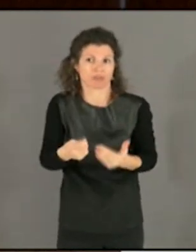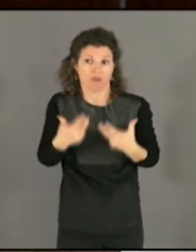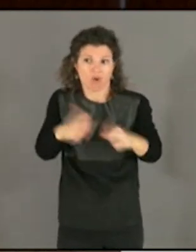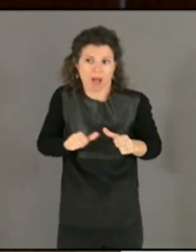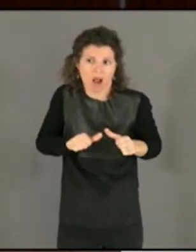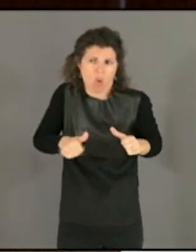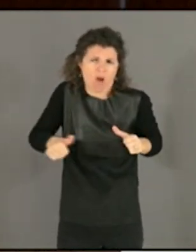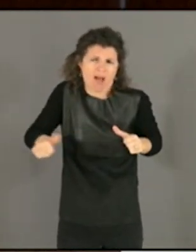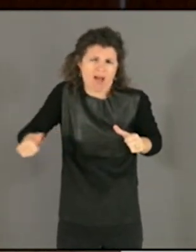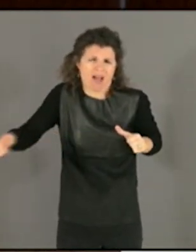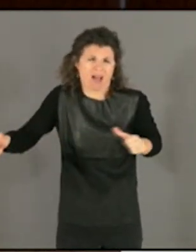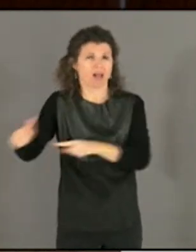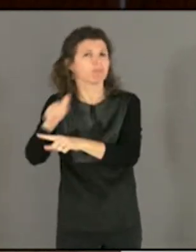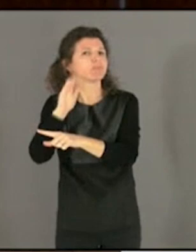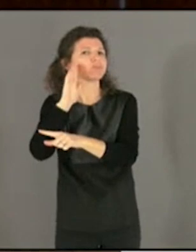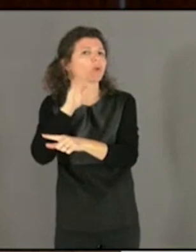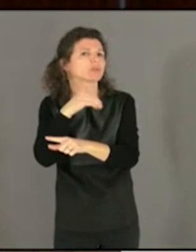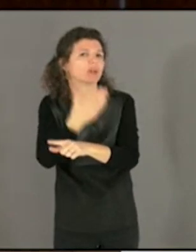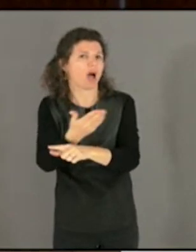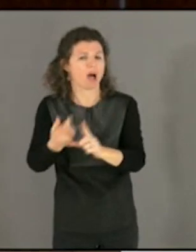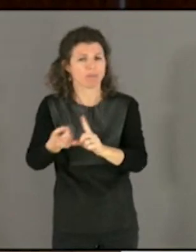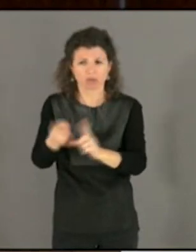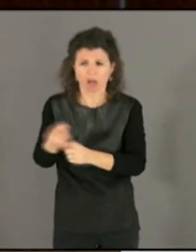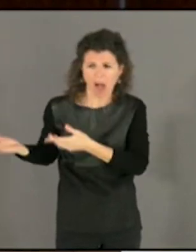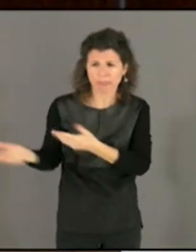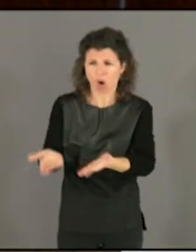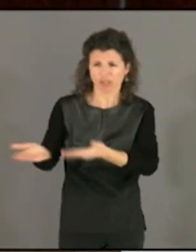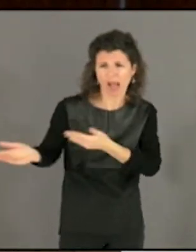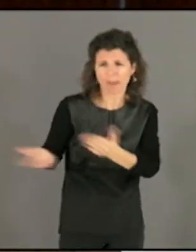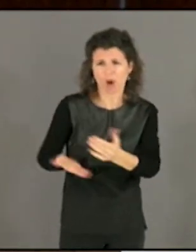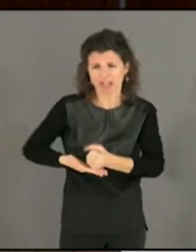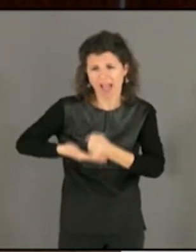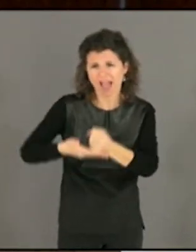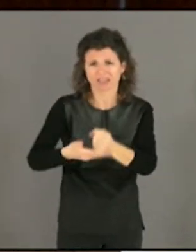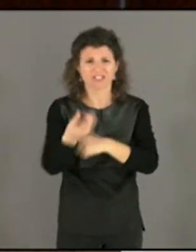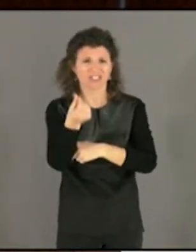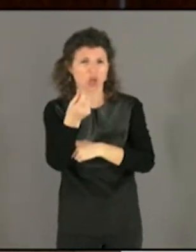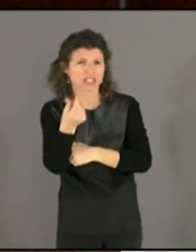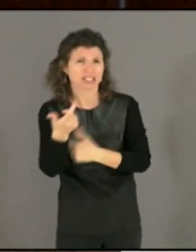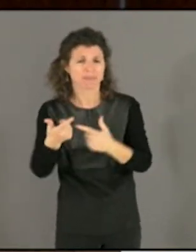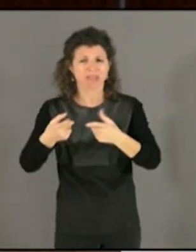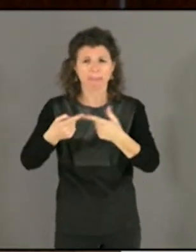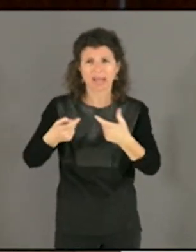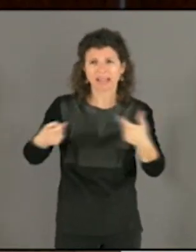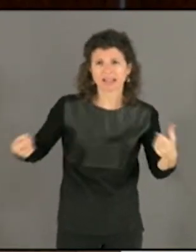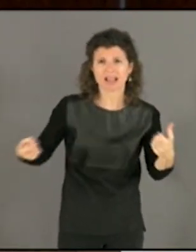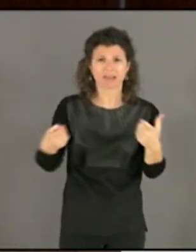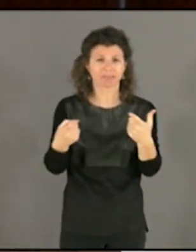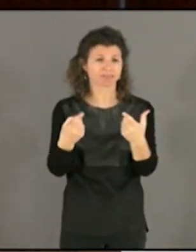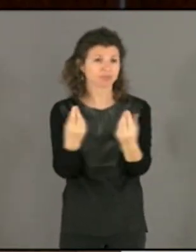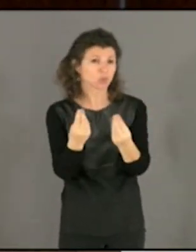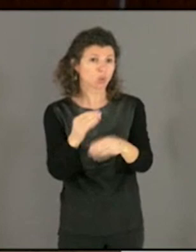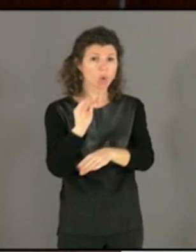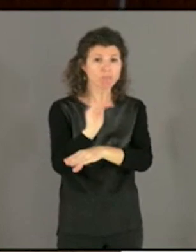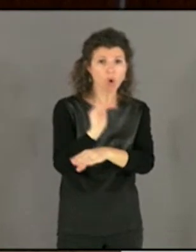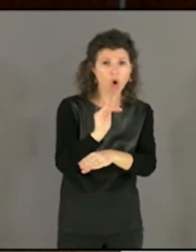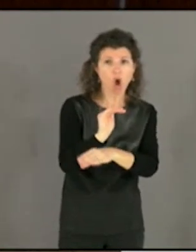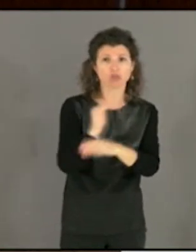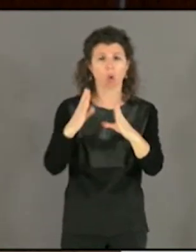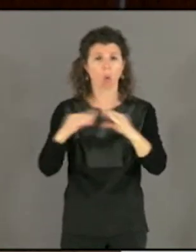faut apporter toute l'aide nécessaire, financière et matérielle, à la Pologne, à la Roumanie, qui sont tout à fait disposés à les